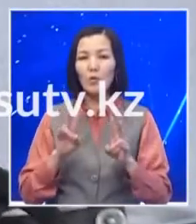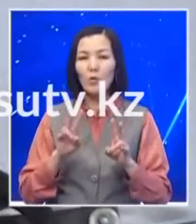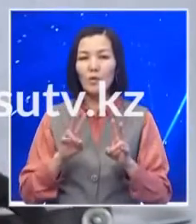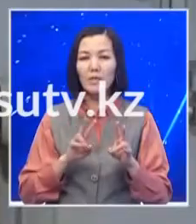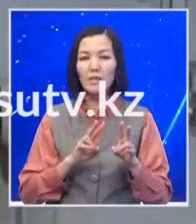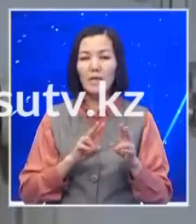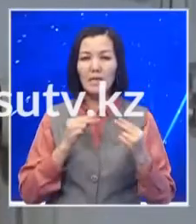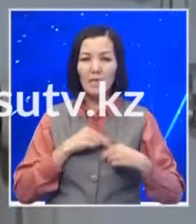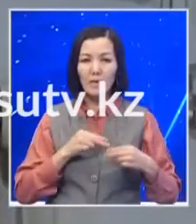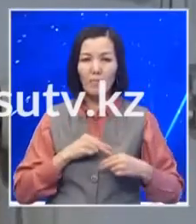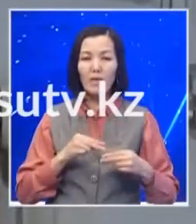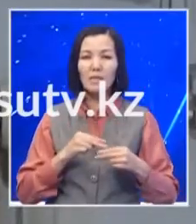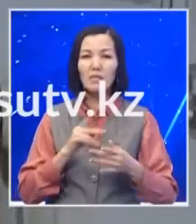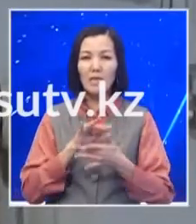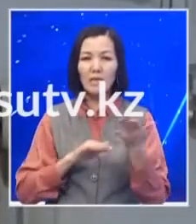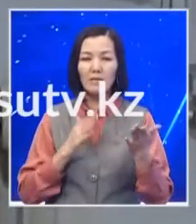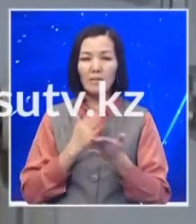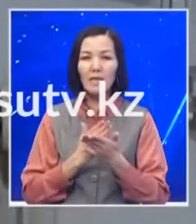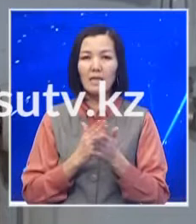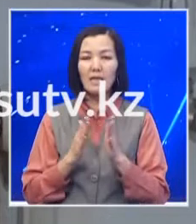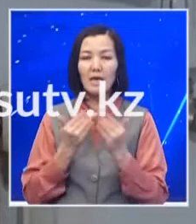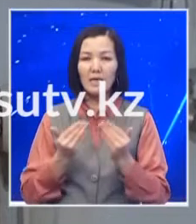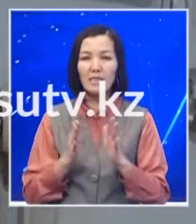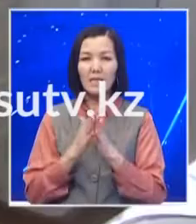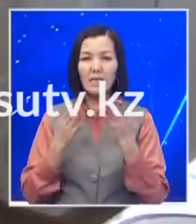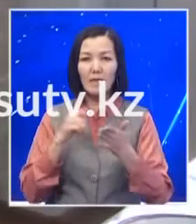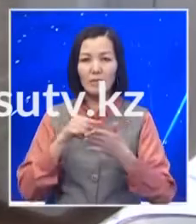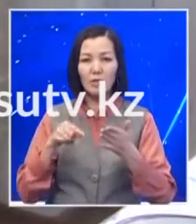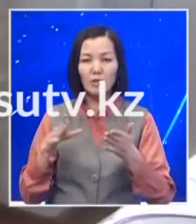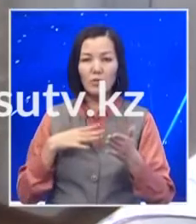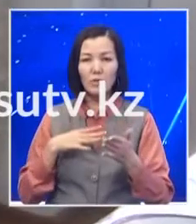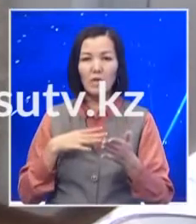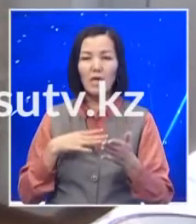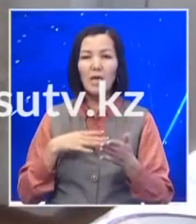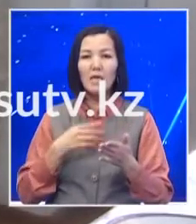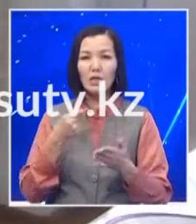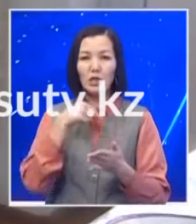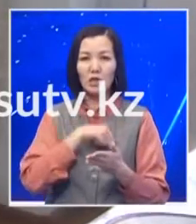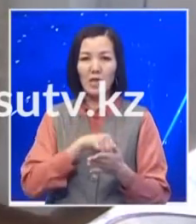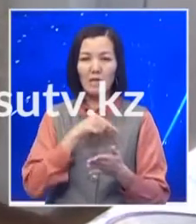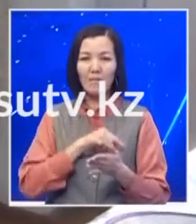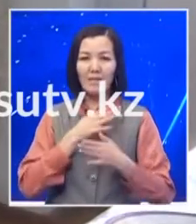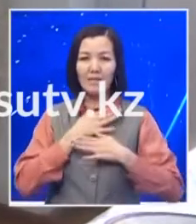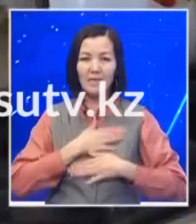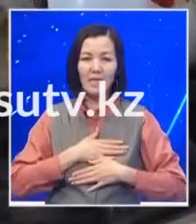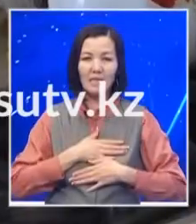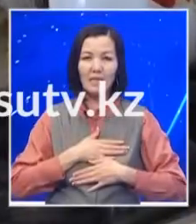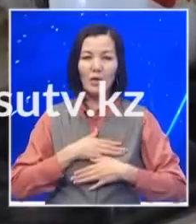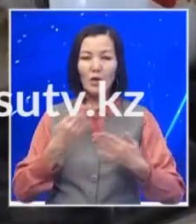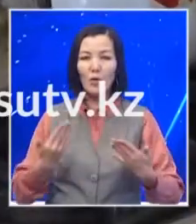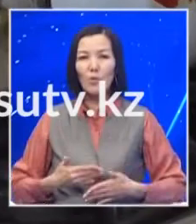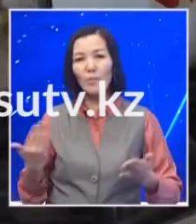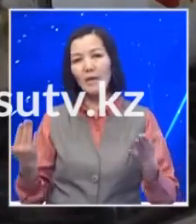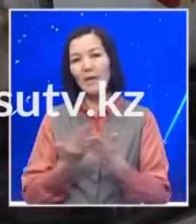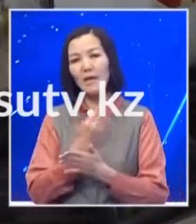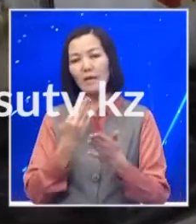таппай еңбектеніп келеді. Қазір кітап жазуды қолға алған, жанымның саясы деп аталады. Өмір өрнектері жайлы әңгіме